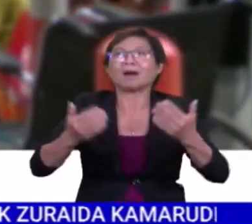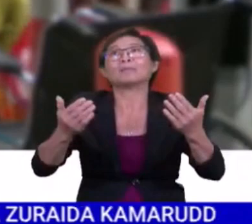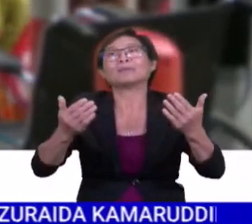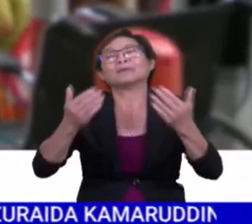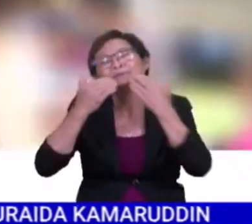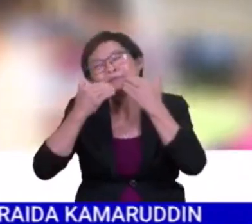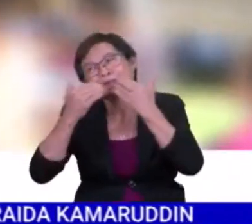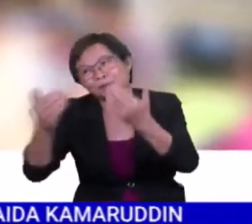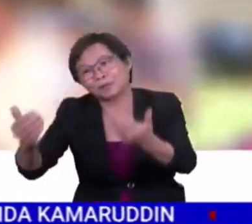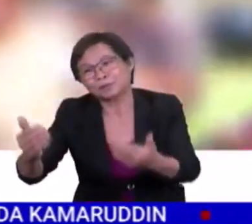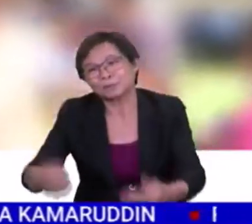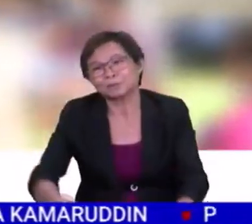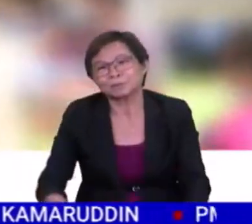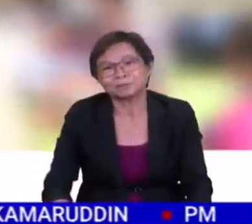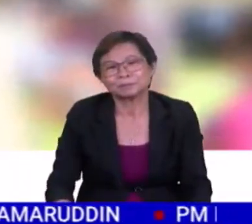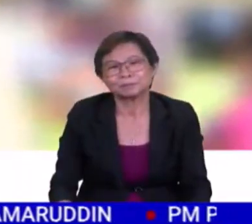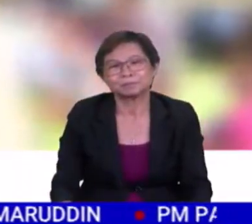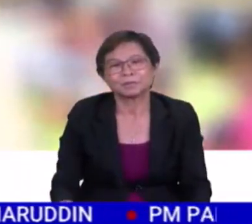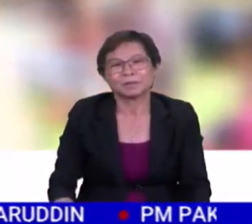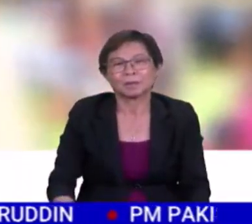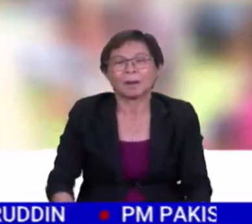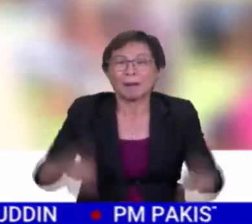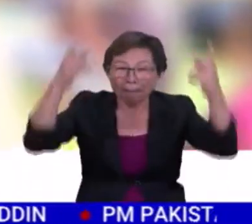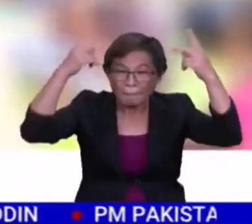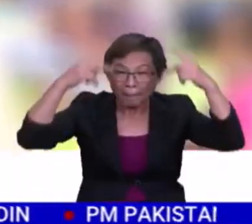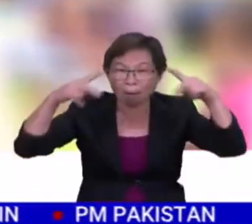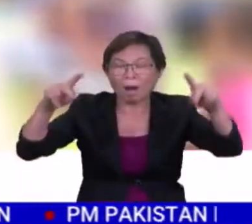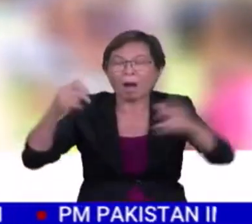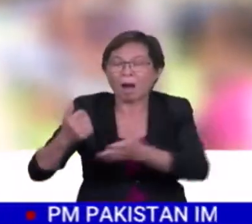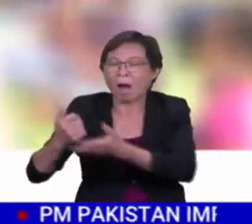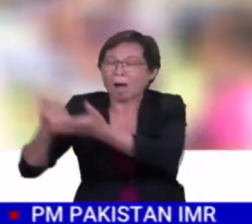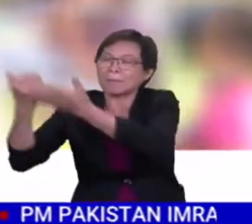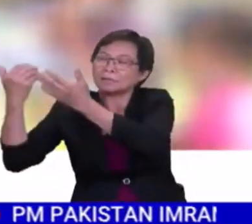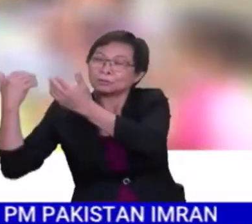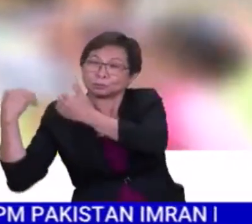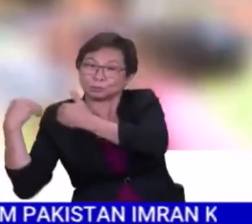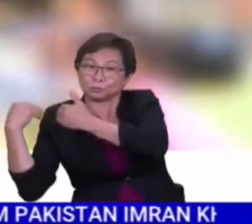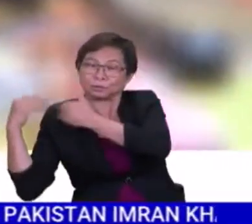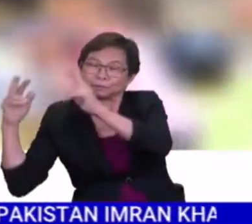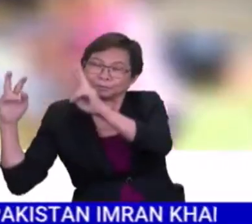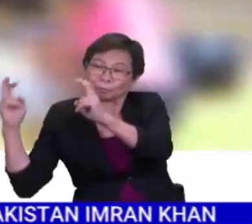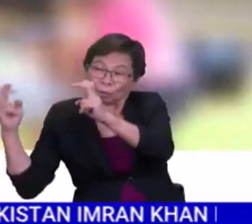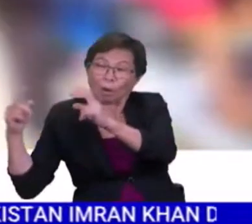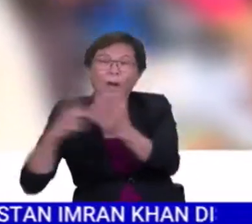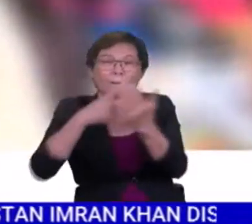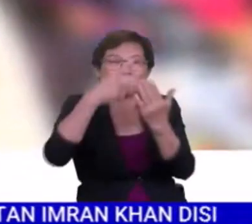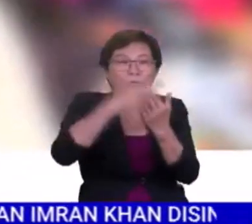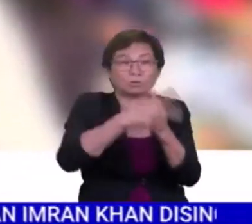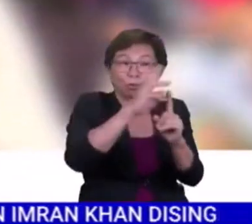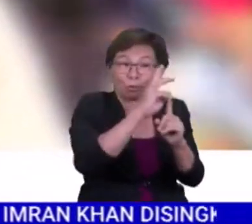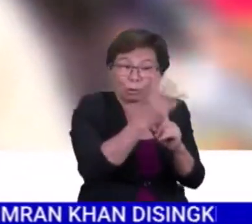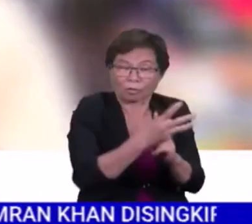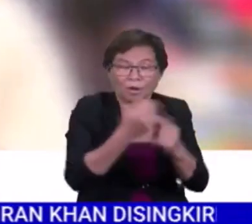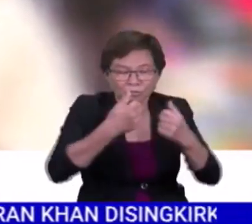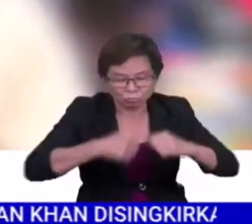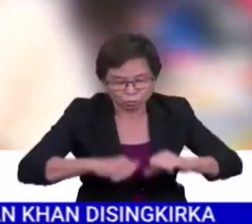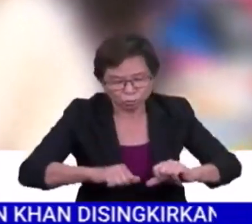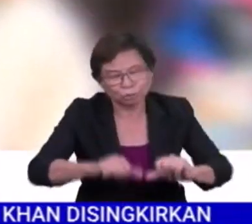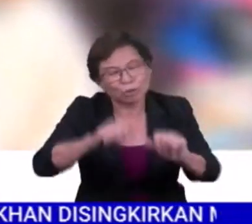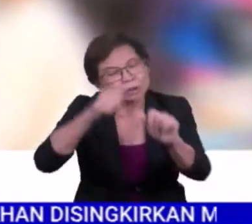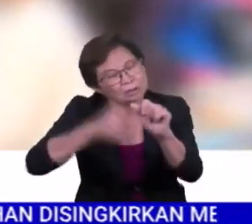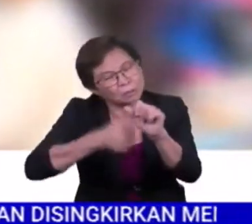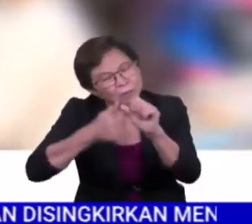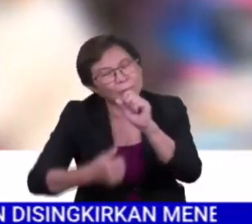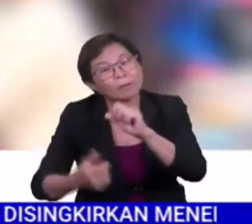berterima kasih. Bagi Presiden Helping Shoulder, Lila Ruzaini Hussein, projek amal itu akan diteruskan setiap